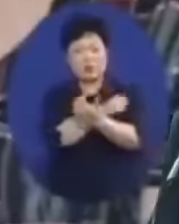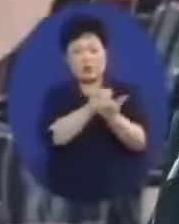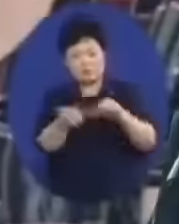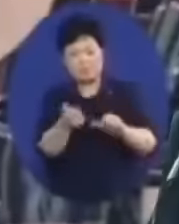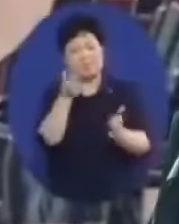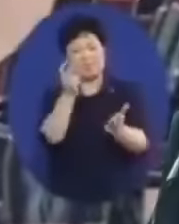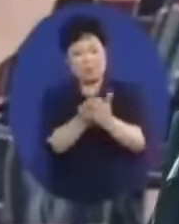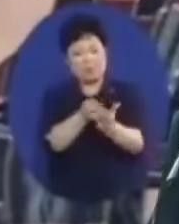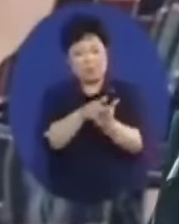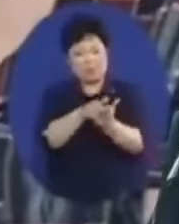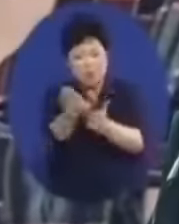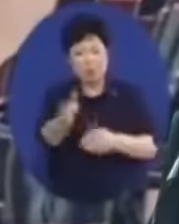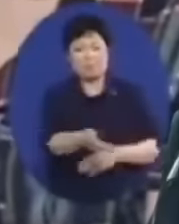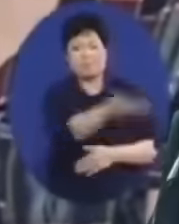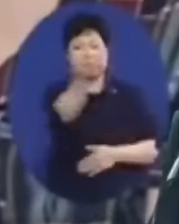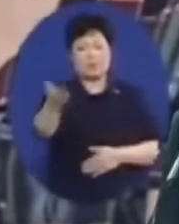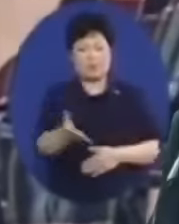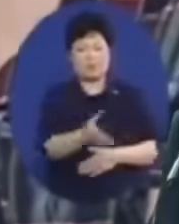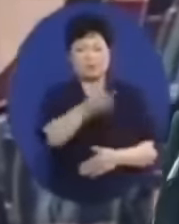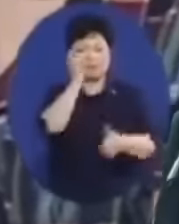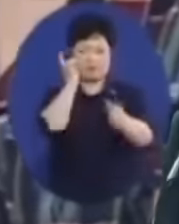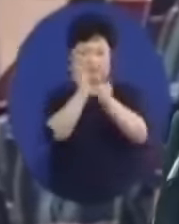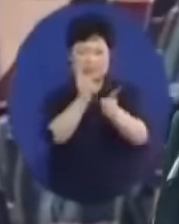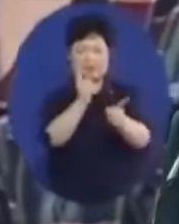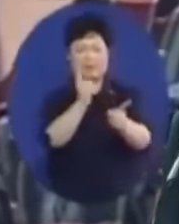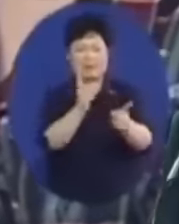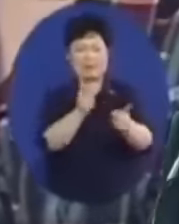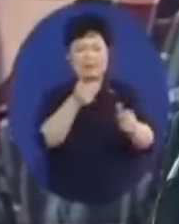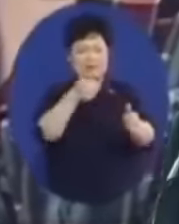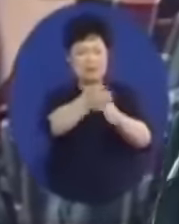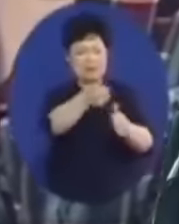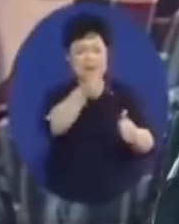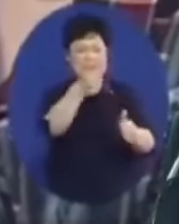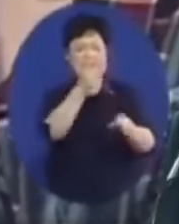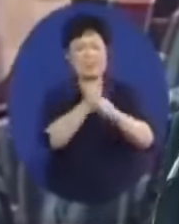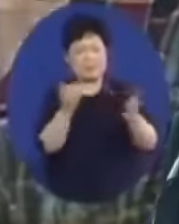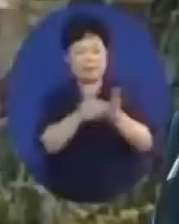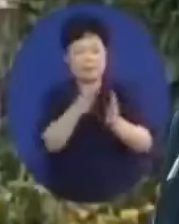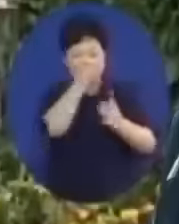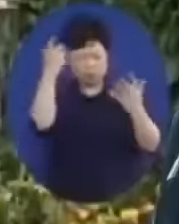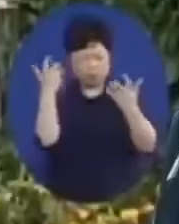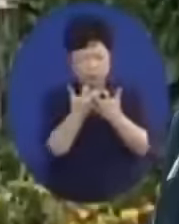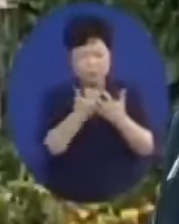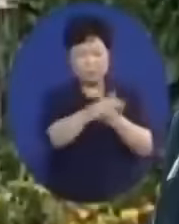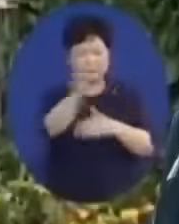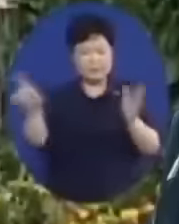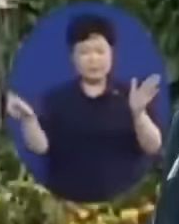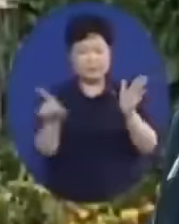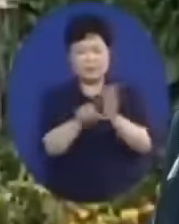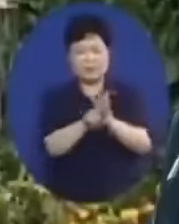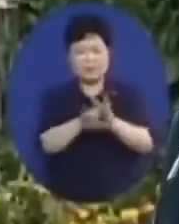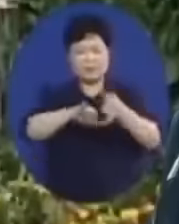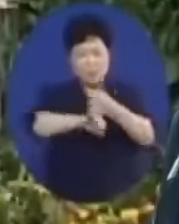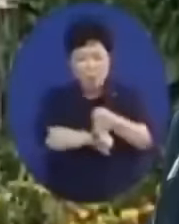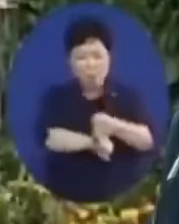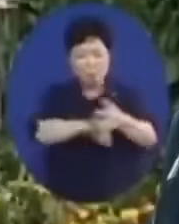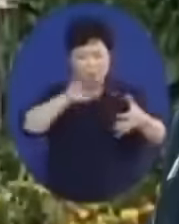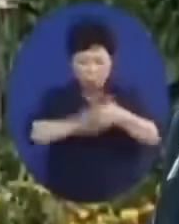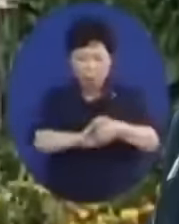법을 내가 쫓고 여러분을 승리하게 만들어주는 것입니다. 성령으로 충만한 것은 우리 신앙생활에 절대 필요한